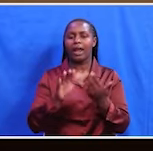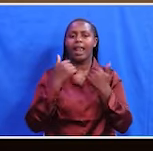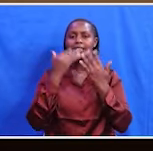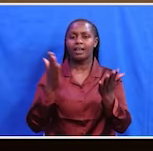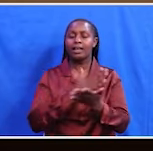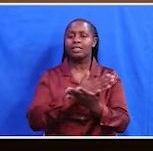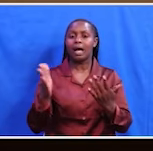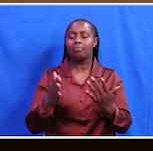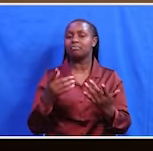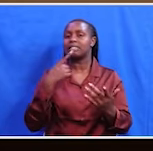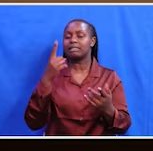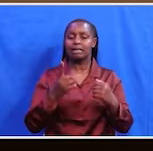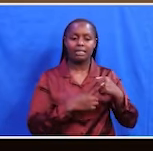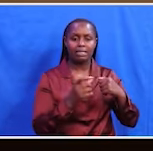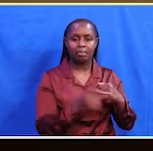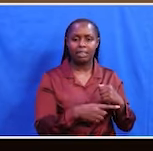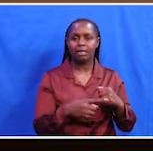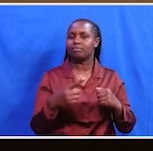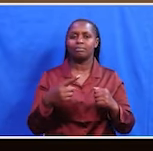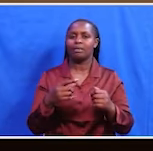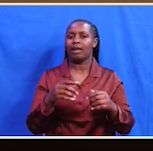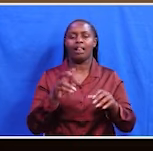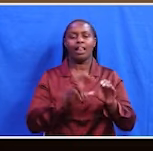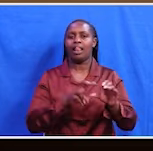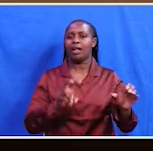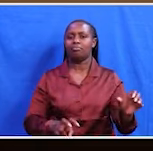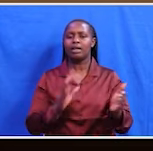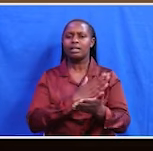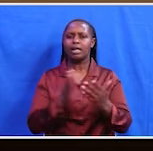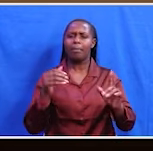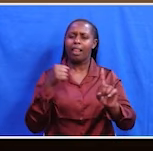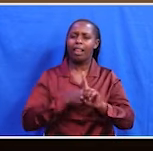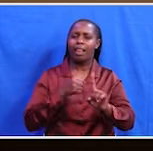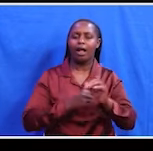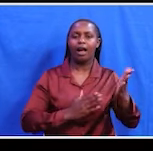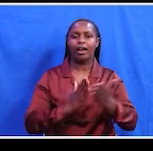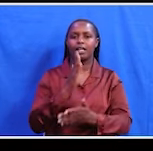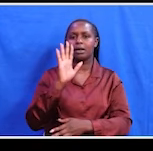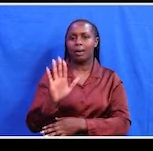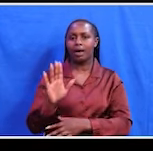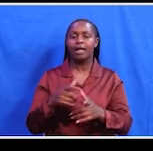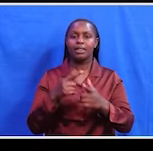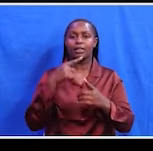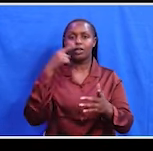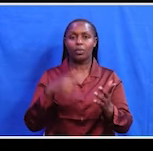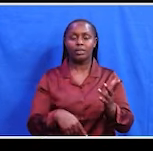nyumbani, waliwacha kazi. Na kuna wenye walijaribu kutetea haki yao wakakuja, inasemekana ati wakuuliza kwa njia